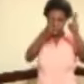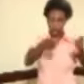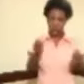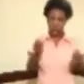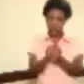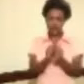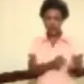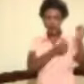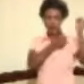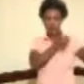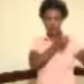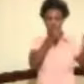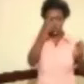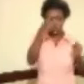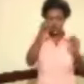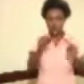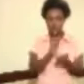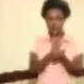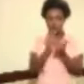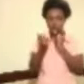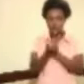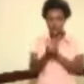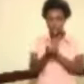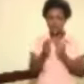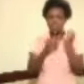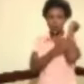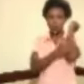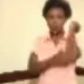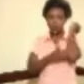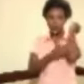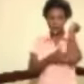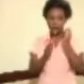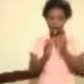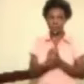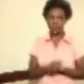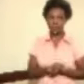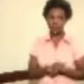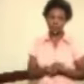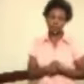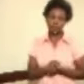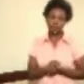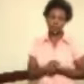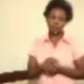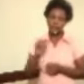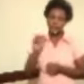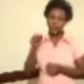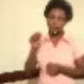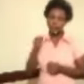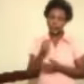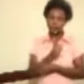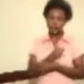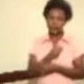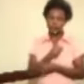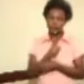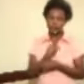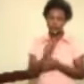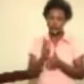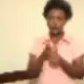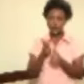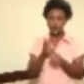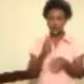du courage, et pour nous arriver à changer les conditions. Madame Maniga, s'il vous plaît, disons, ouais, risque de... Oui, non, ça fait troisième